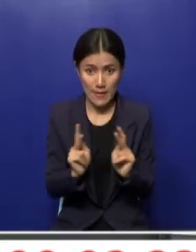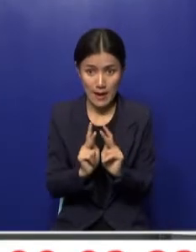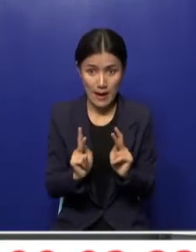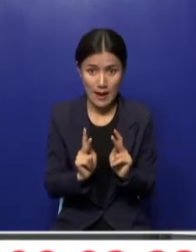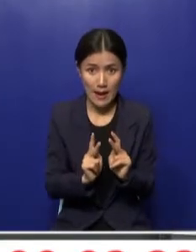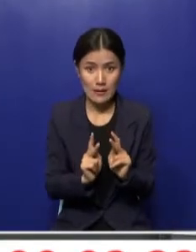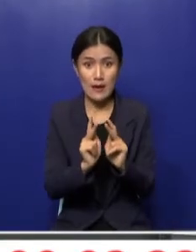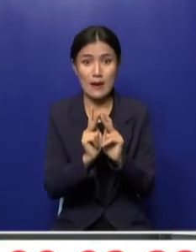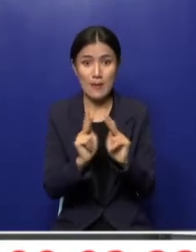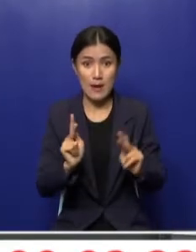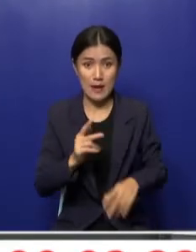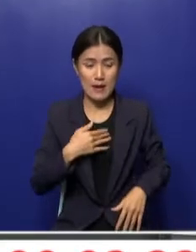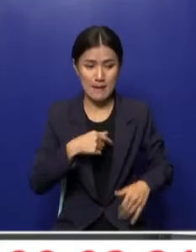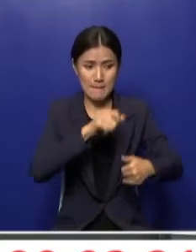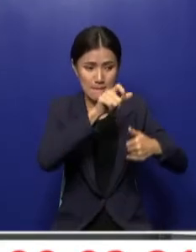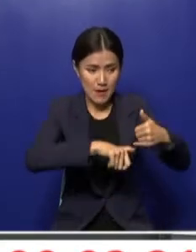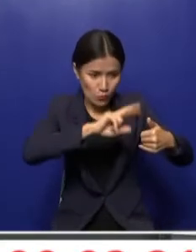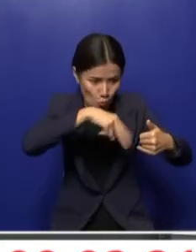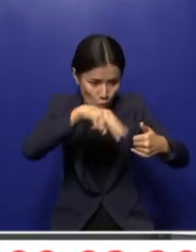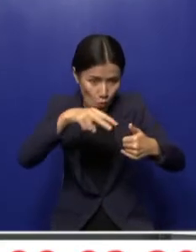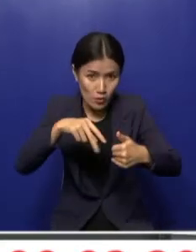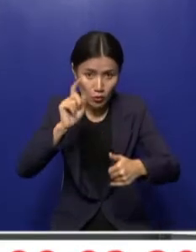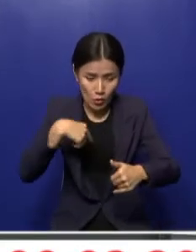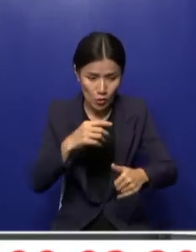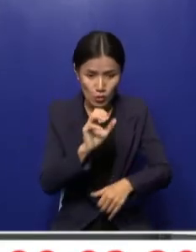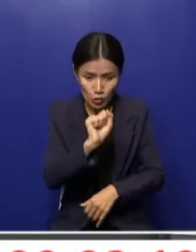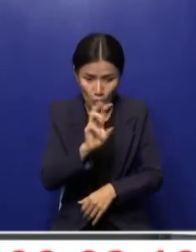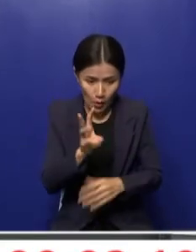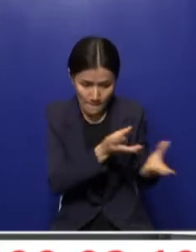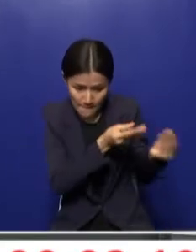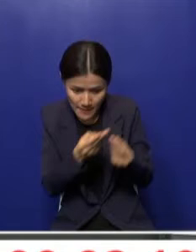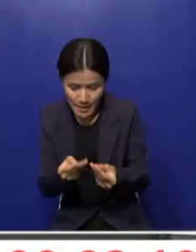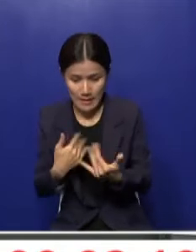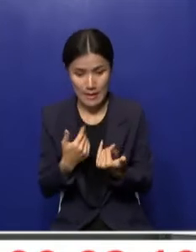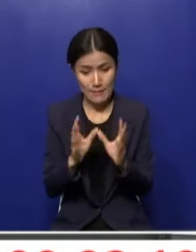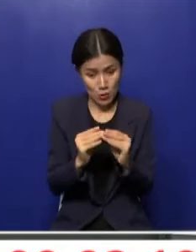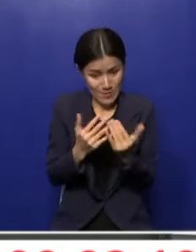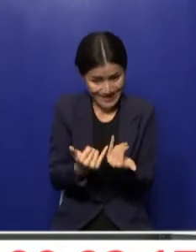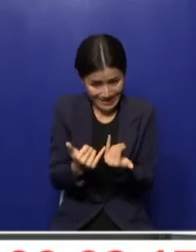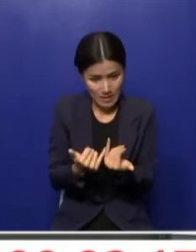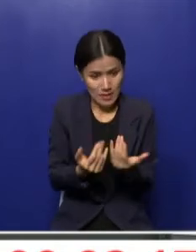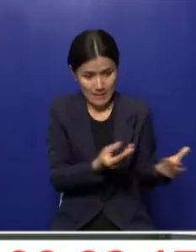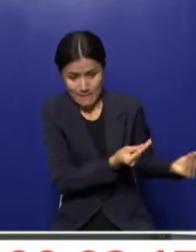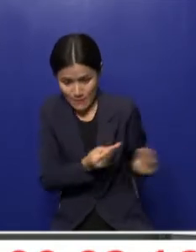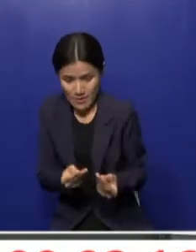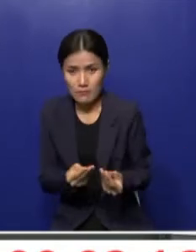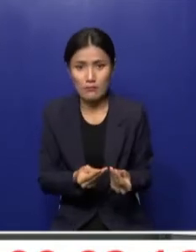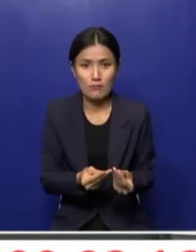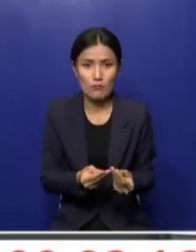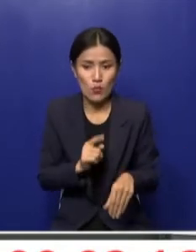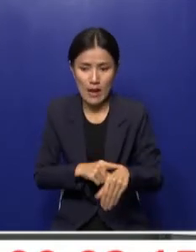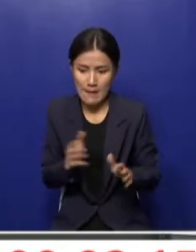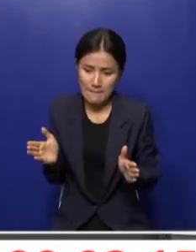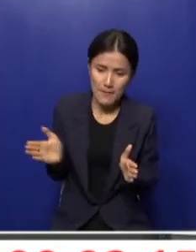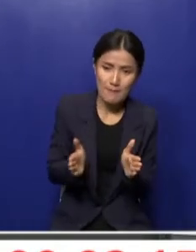ประวัติจำเป็นที่จะต้องเสนอเรื่องให้พูดที่พาภายในการปิดสมัยประชุมนี้ก็จะมีเวลาที่น้อยนิด